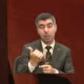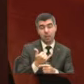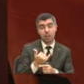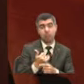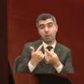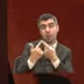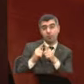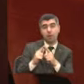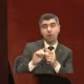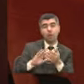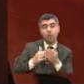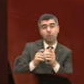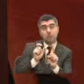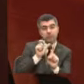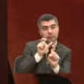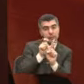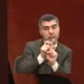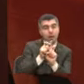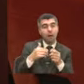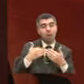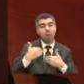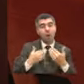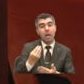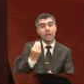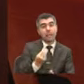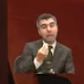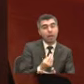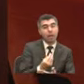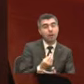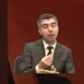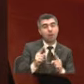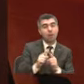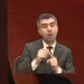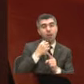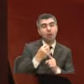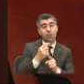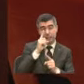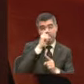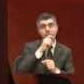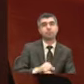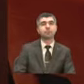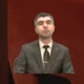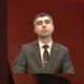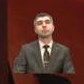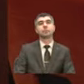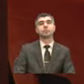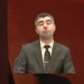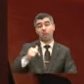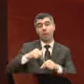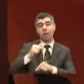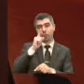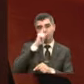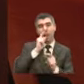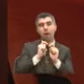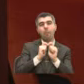الأسر والتحمل ديالها، شكون الأسر اللي عندها أكثر من طفل معاق وكتاخذ على العاتق ديالها هذه النفقات. فإذا غتجي مناسبة ونناقشوا